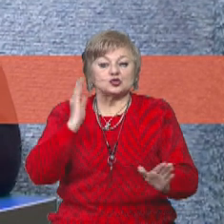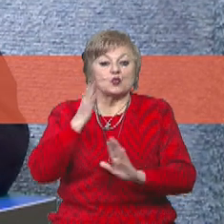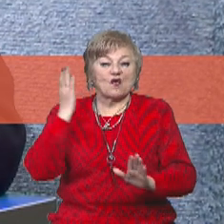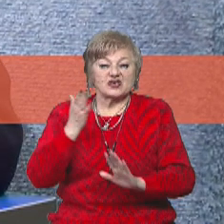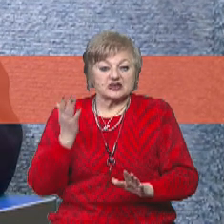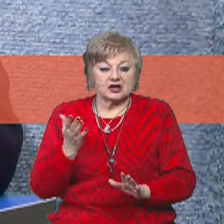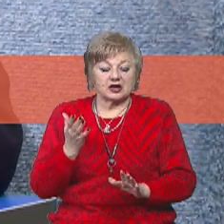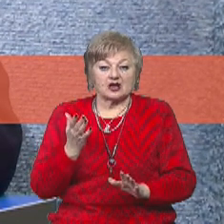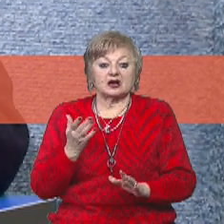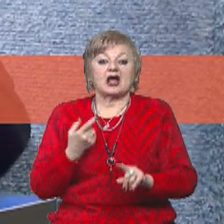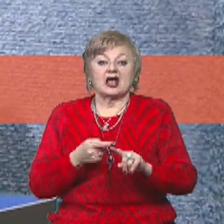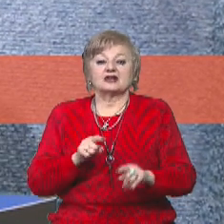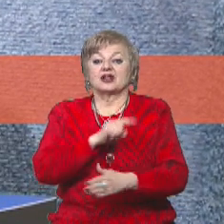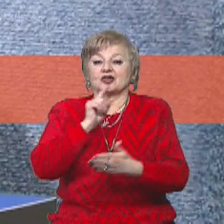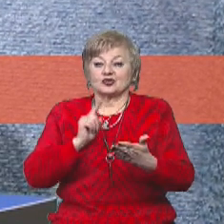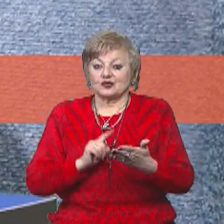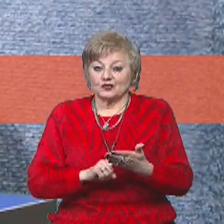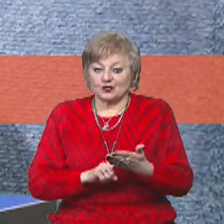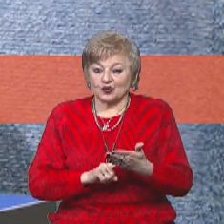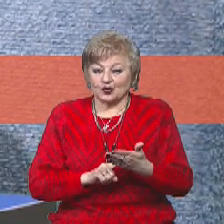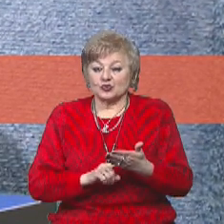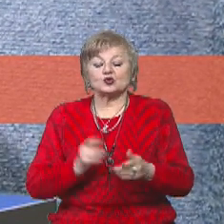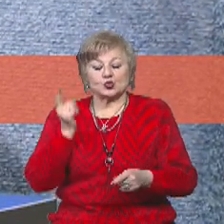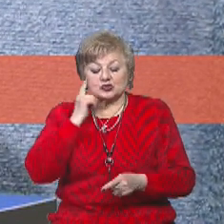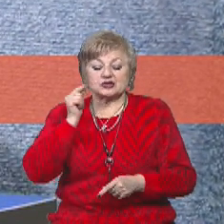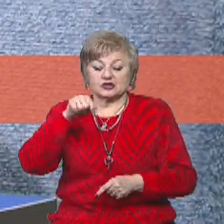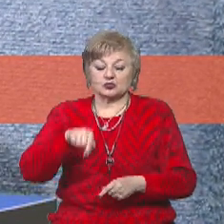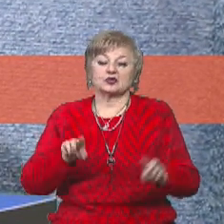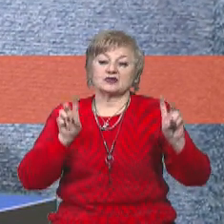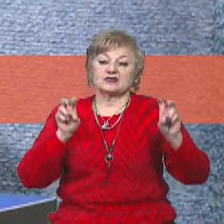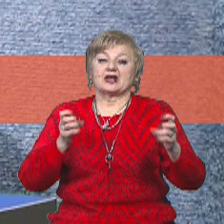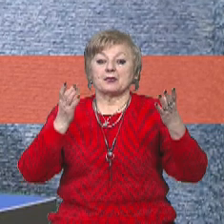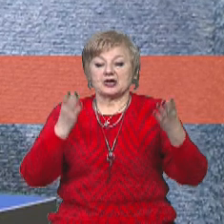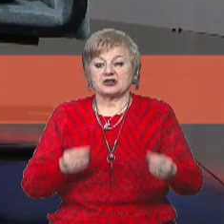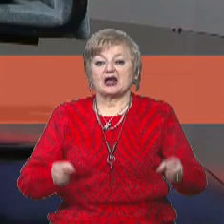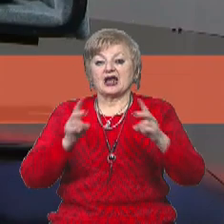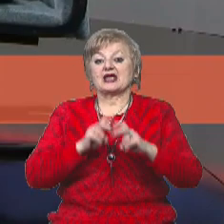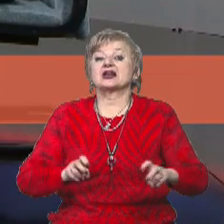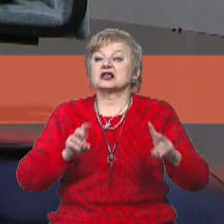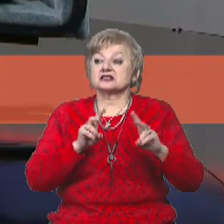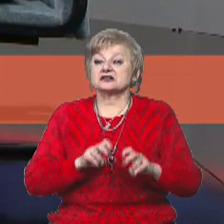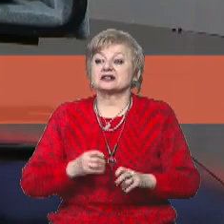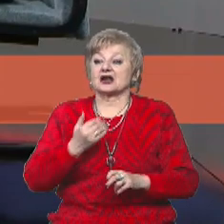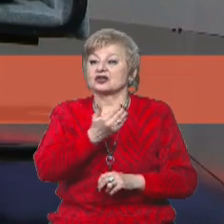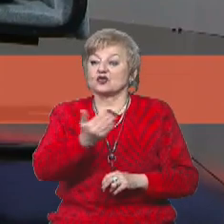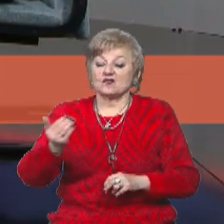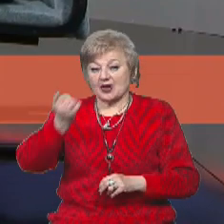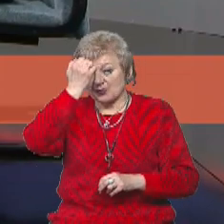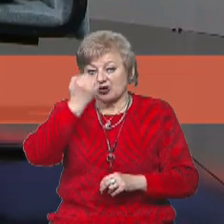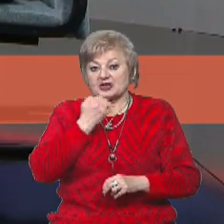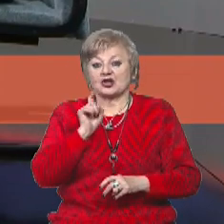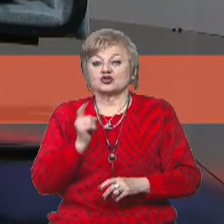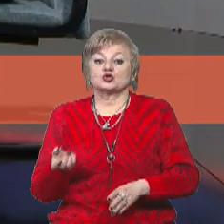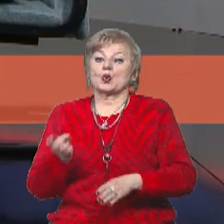повітрям, ось це питання фокусуємо у цій темі дня і розглядаємо з гостями. Я вам дуже вдячна, що ви сьогодні